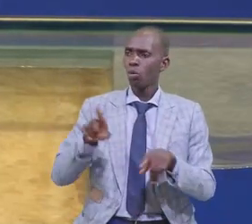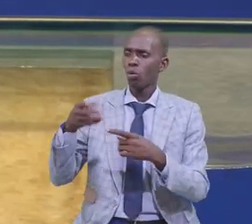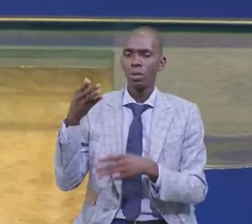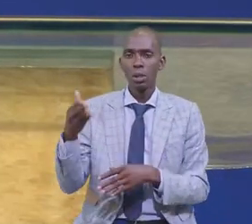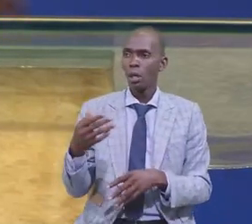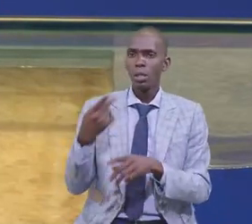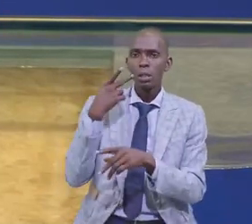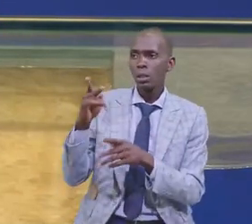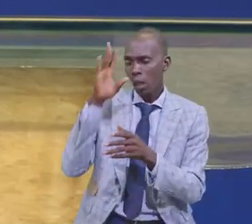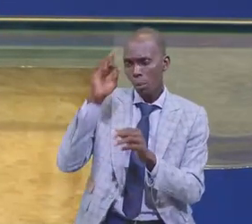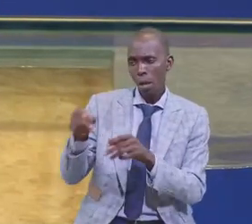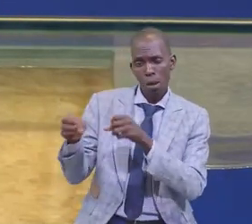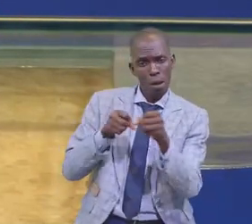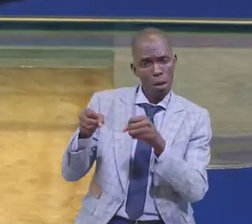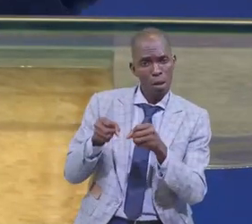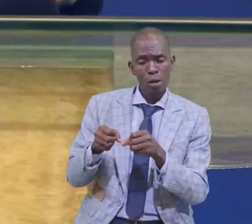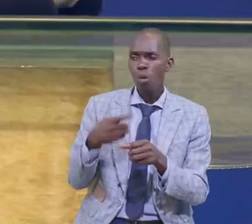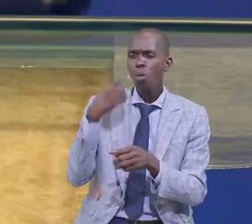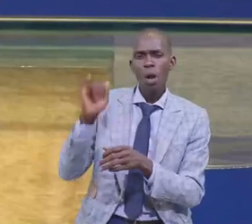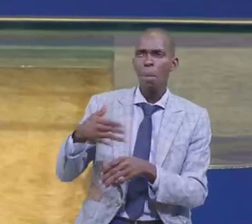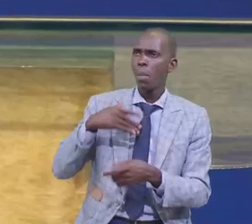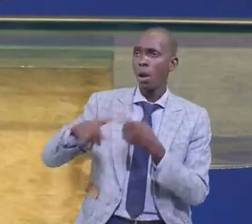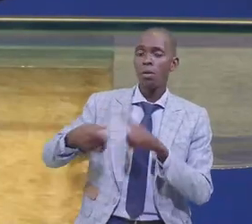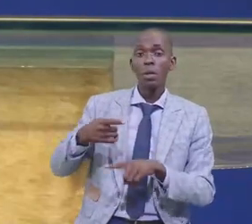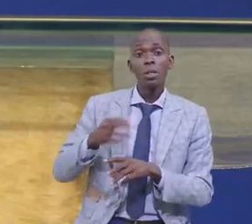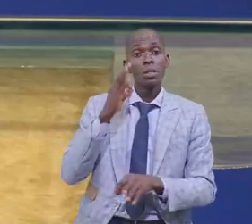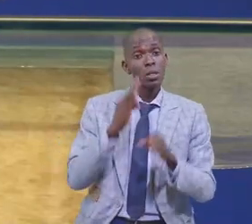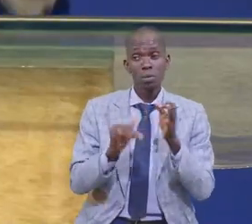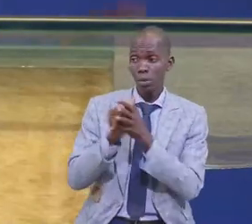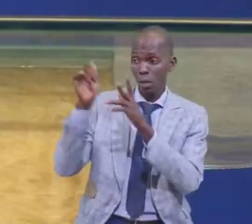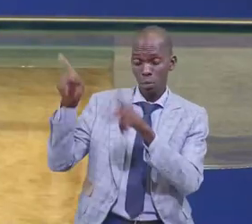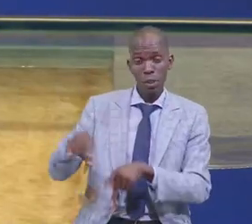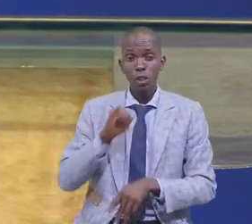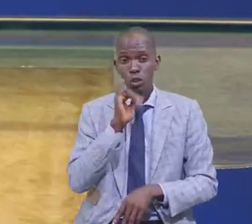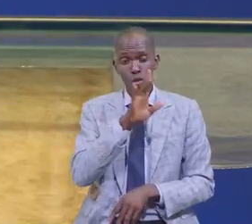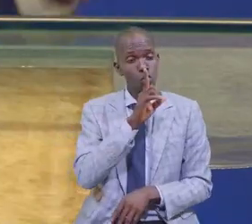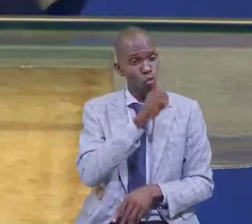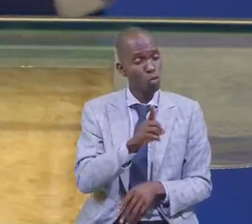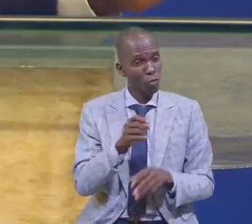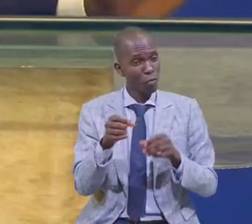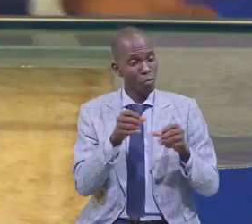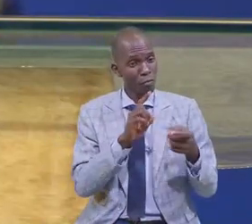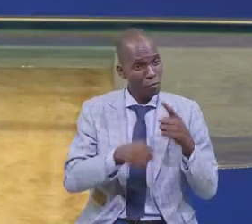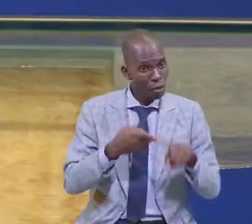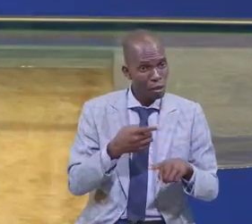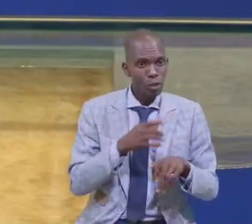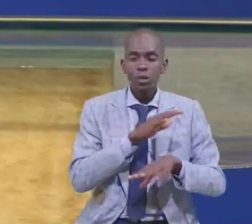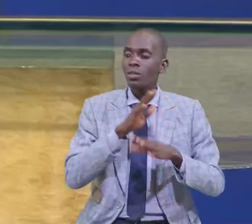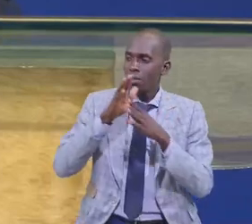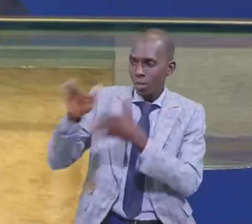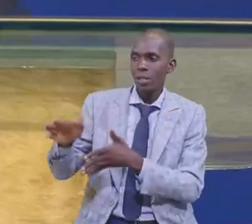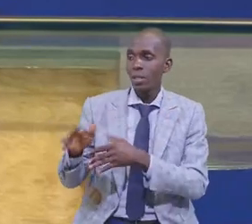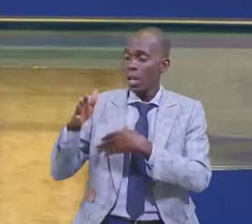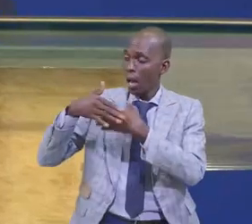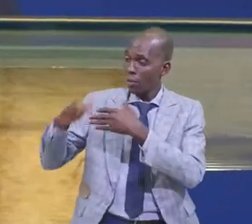Il faut dire, ah, c'est mon ami, je vais le défendre. Si c'est ton ami, il ne doit pas se battre. Laisse-le qu'il finisse son affaire.